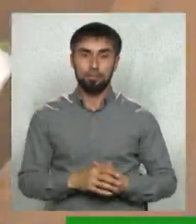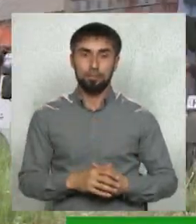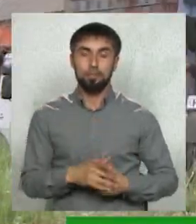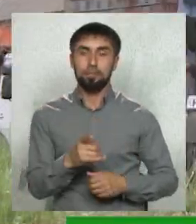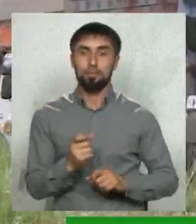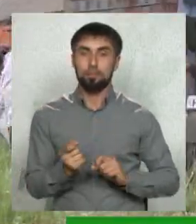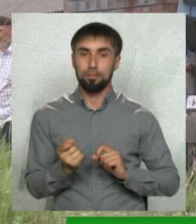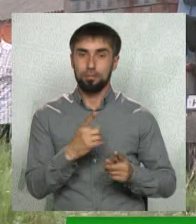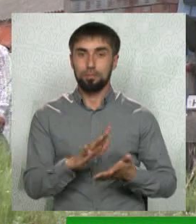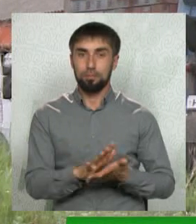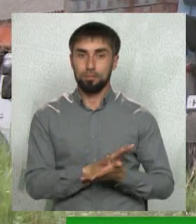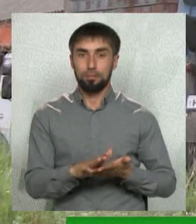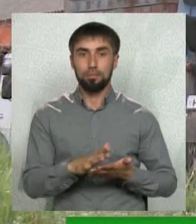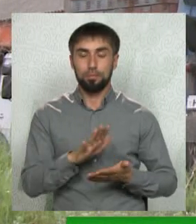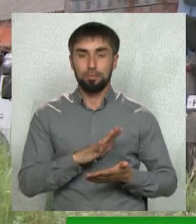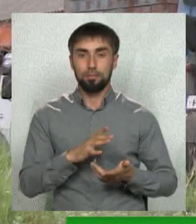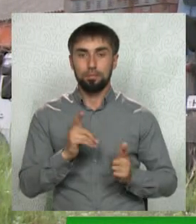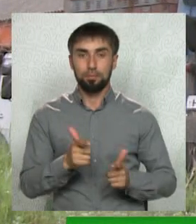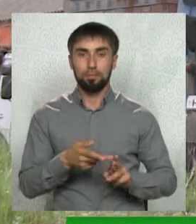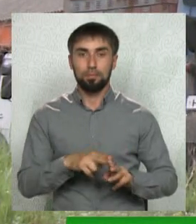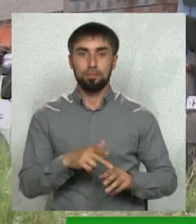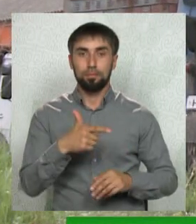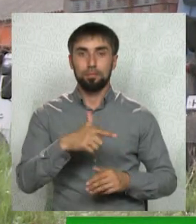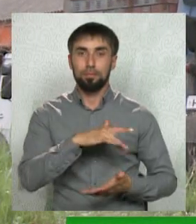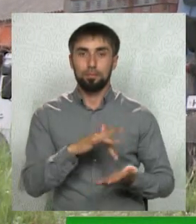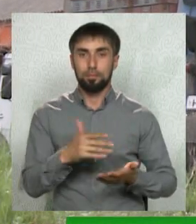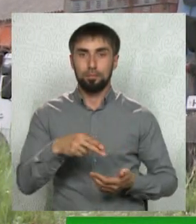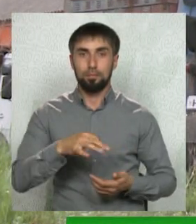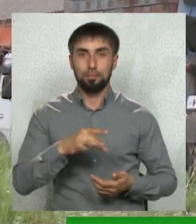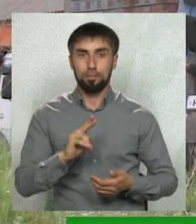мусор бесплатно вызвался городской подрядчик.